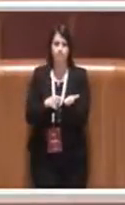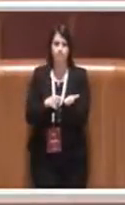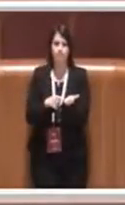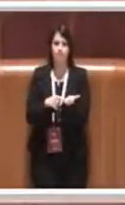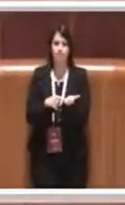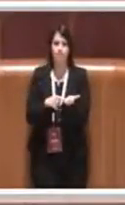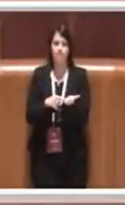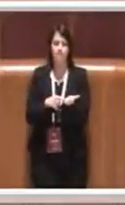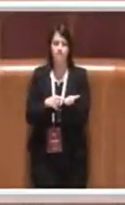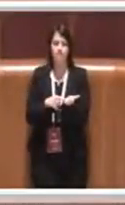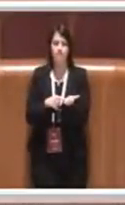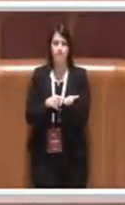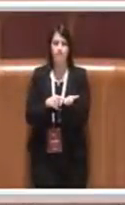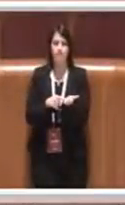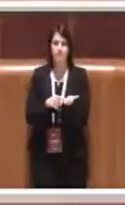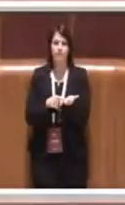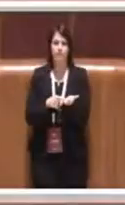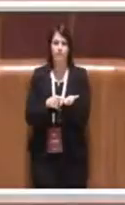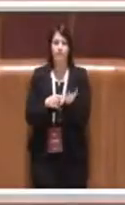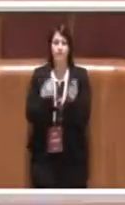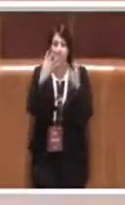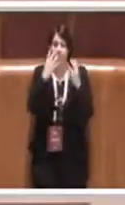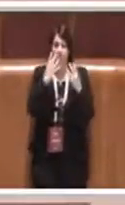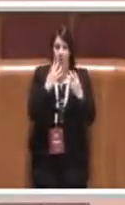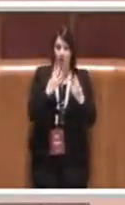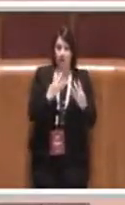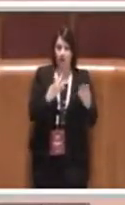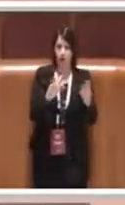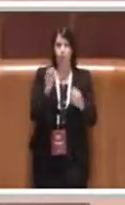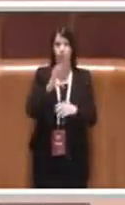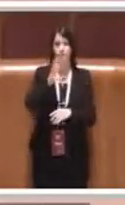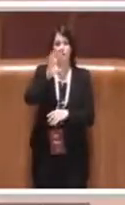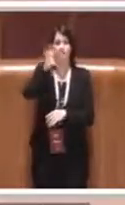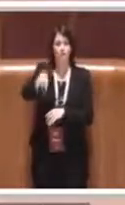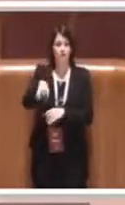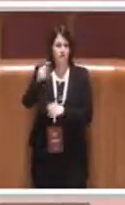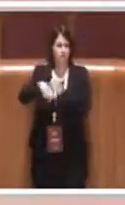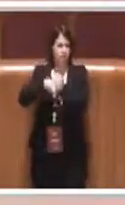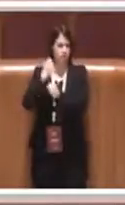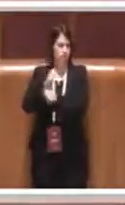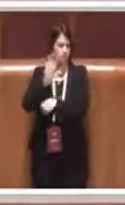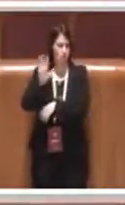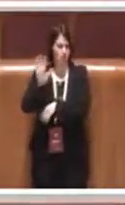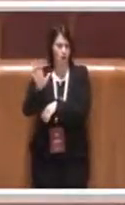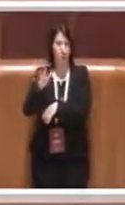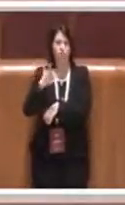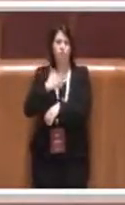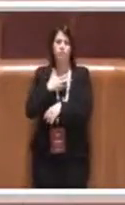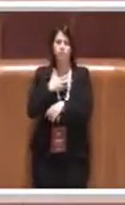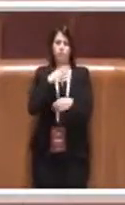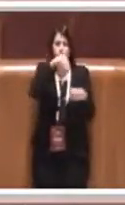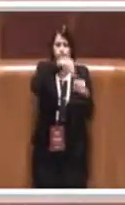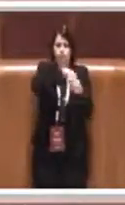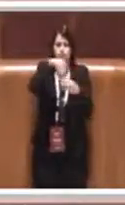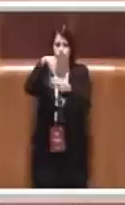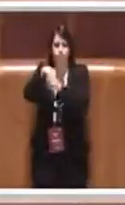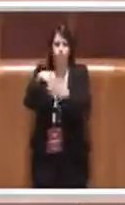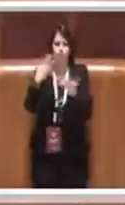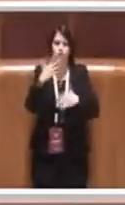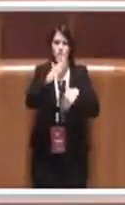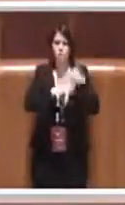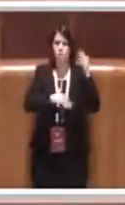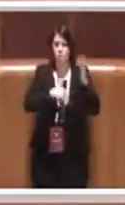presenti all'interno dei parchi e delle ville storiche che abbiamo trattato anche in questo caso nei 2 anni